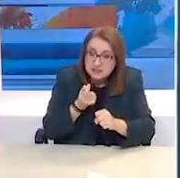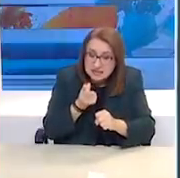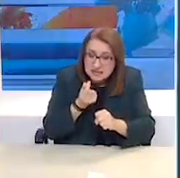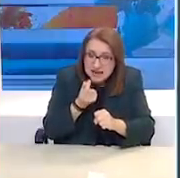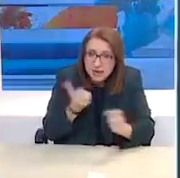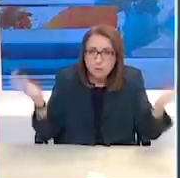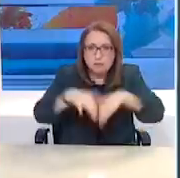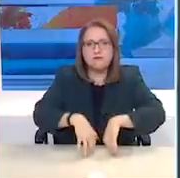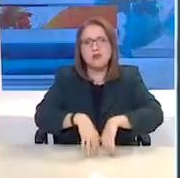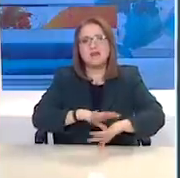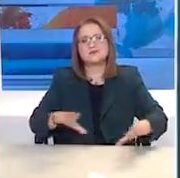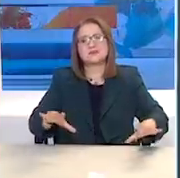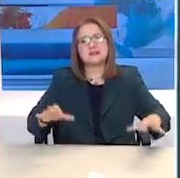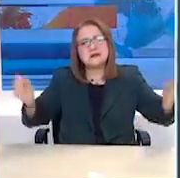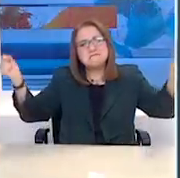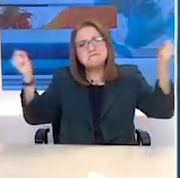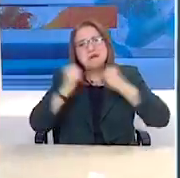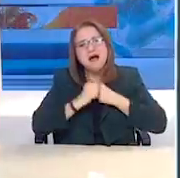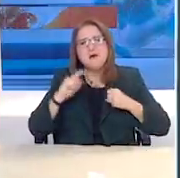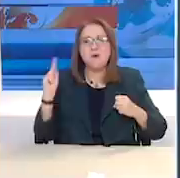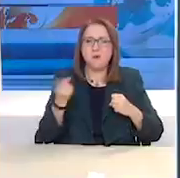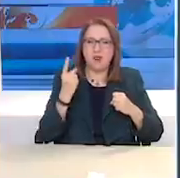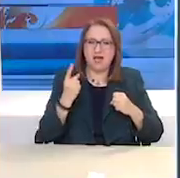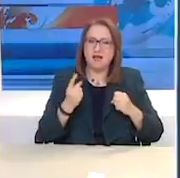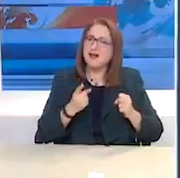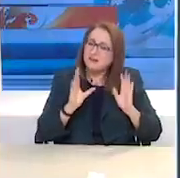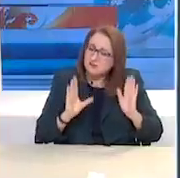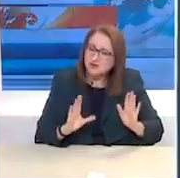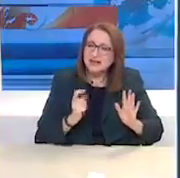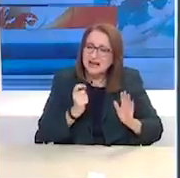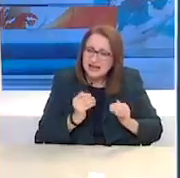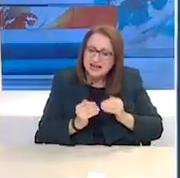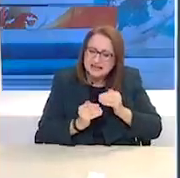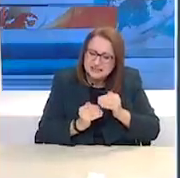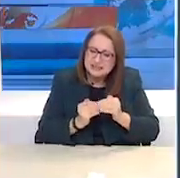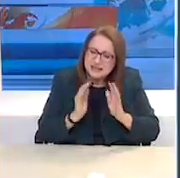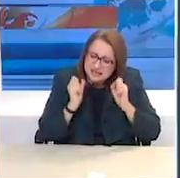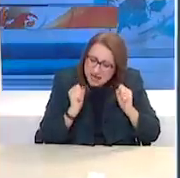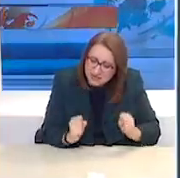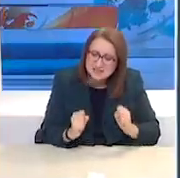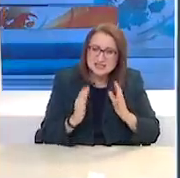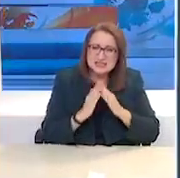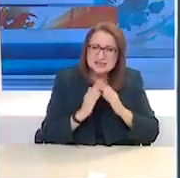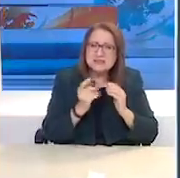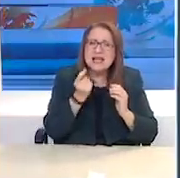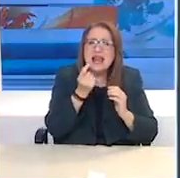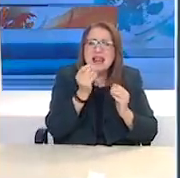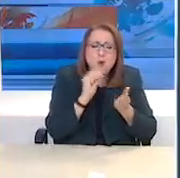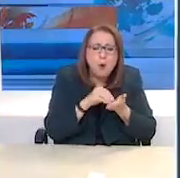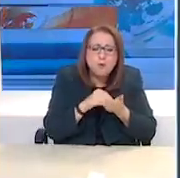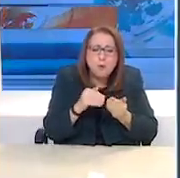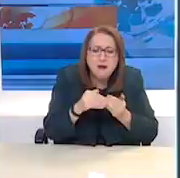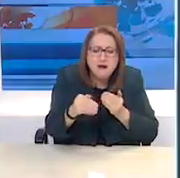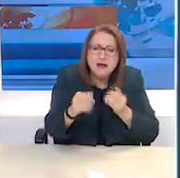φύγουμε από τα σημεία που ήμασταν όλο αυτό τον καιρό και μετακινηθούμε προς άλλα σπίτια ή προς